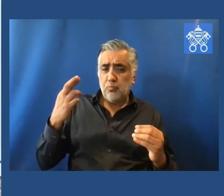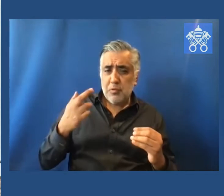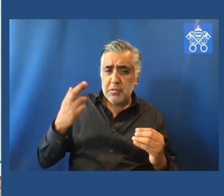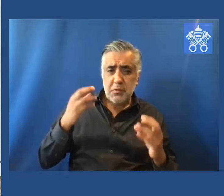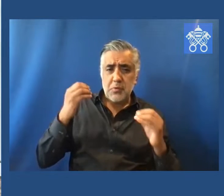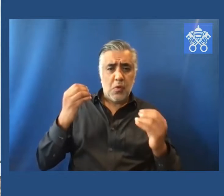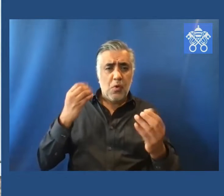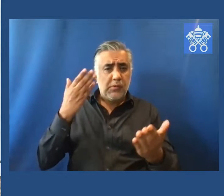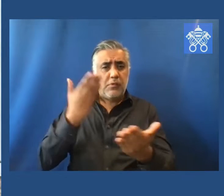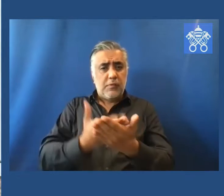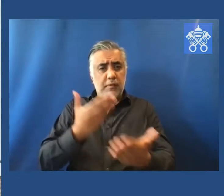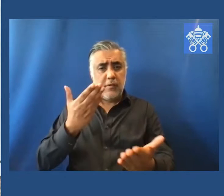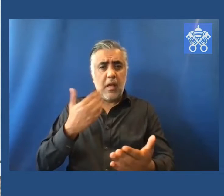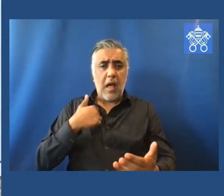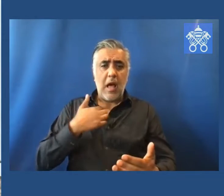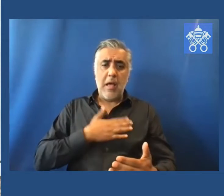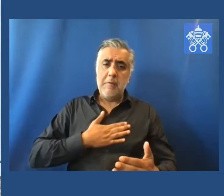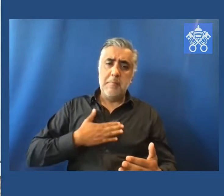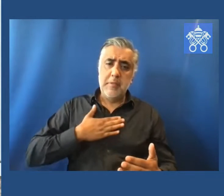Non c'è giustificazione per questo.